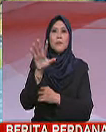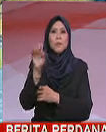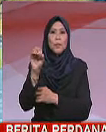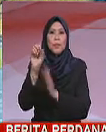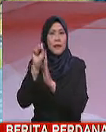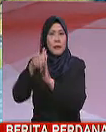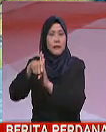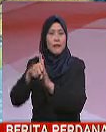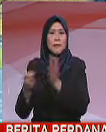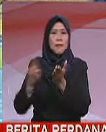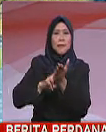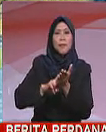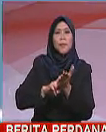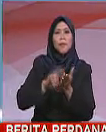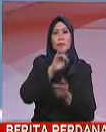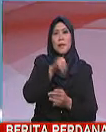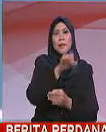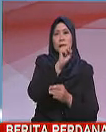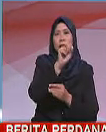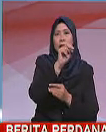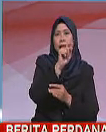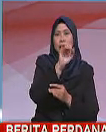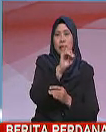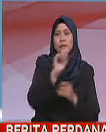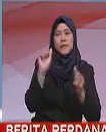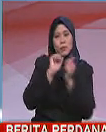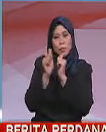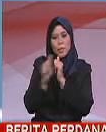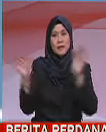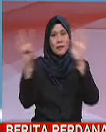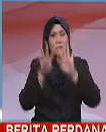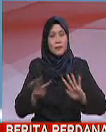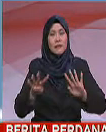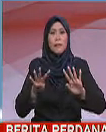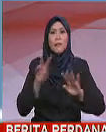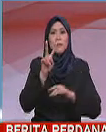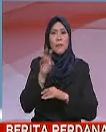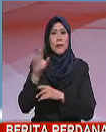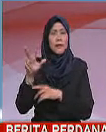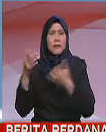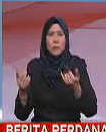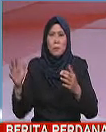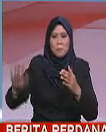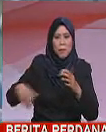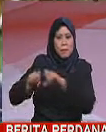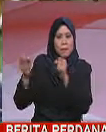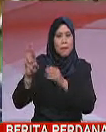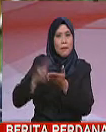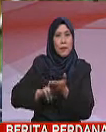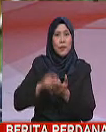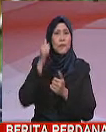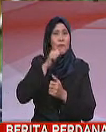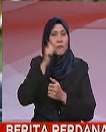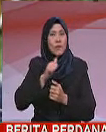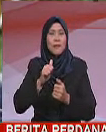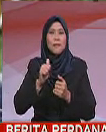saat yang dicipta J. Shanti pada Prasukan C 1993 sehingga kini masih belum berjaya dipecahkan mana-mana atlet